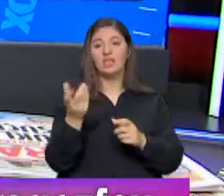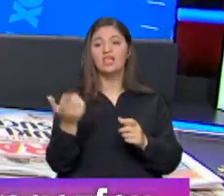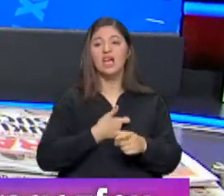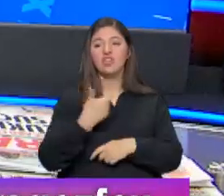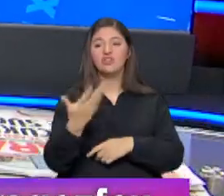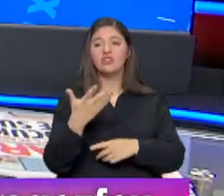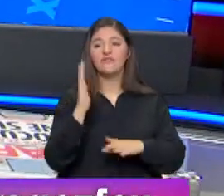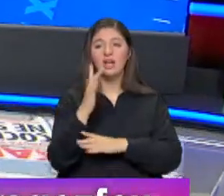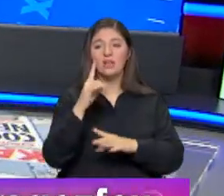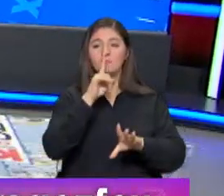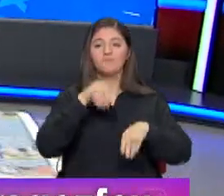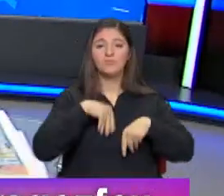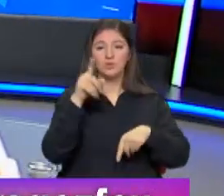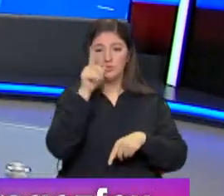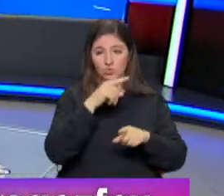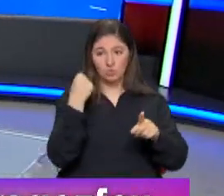yumduklarımız